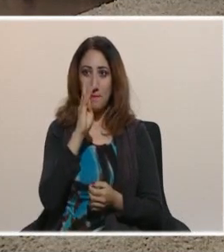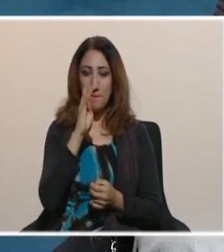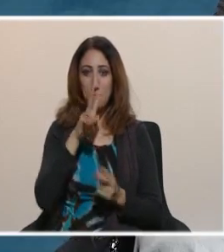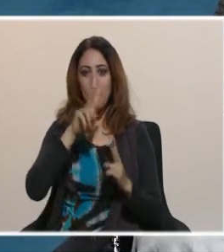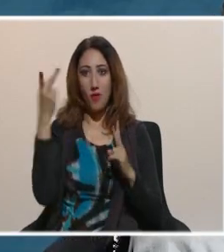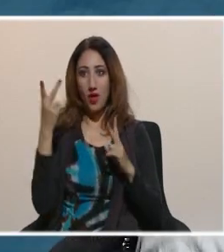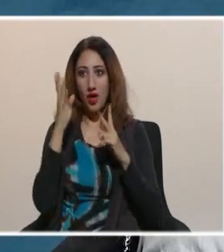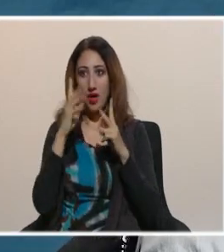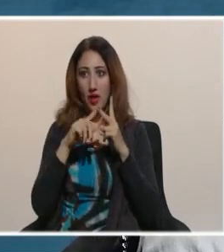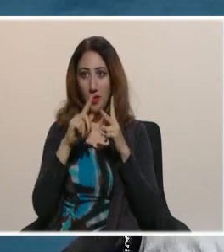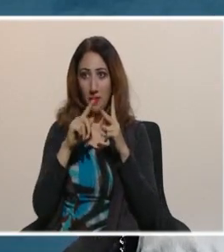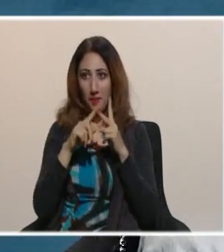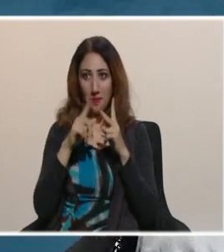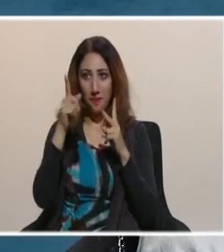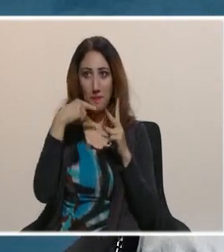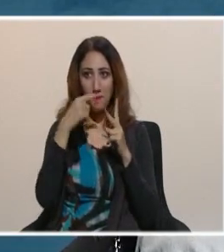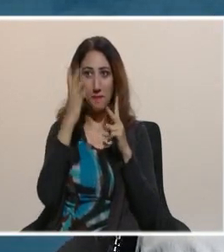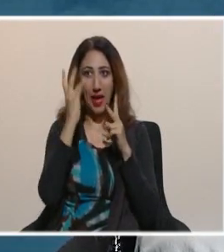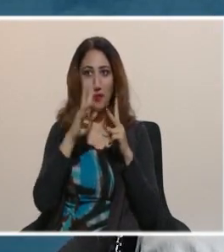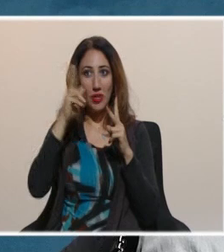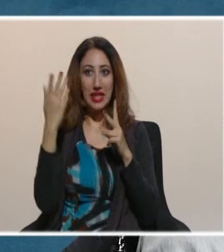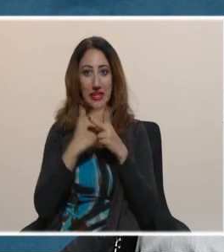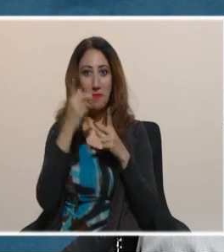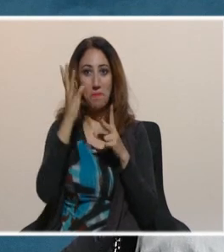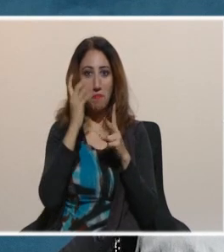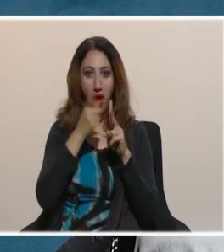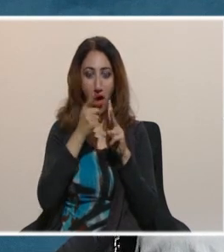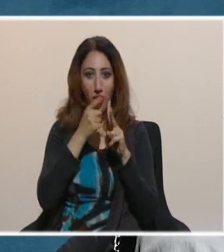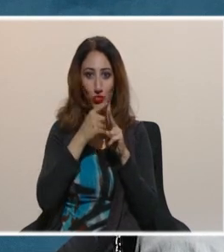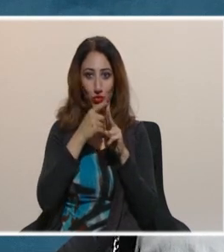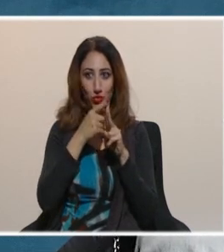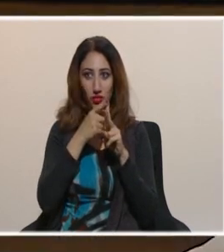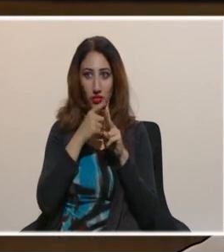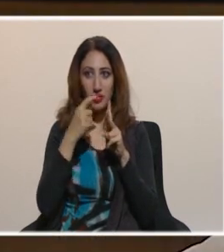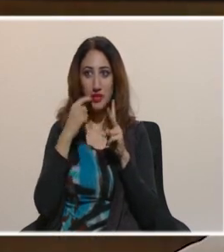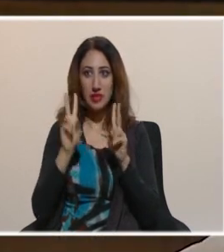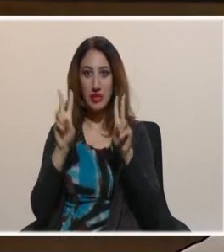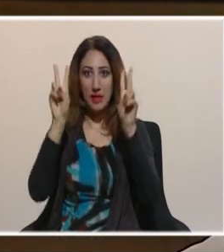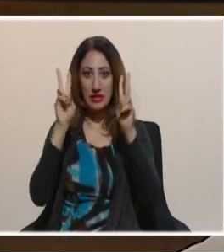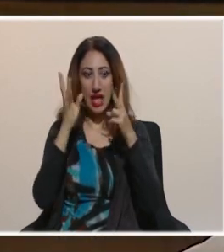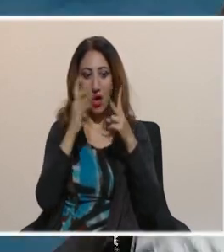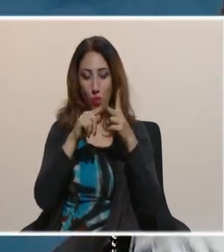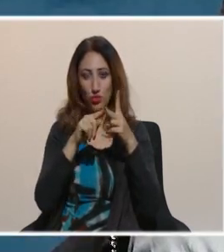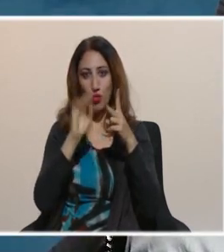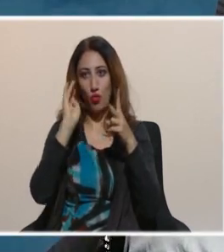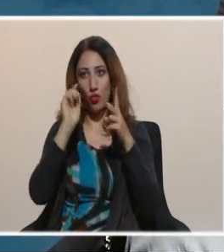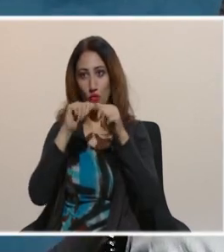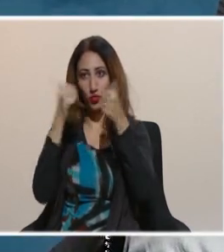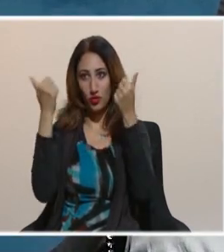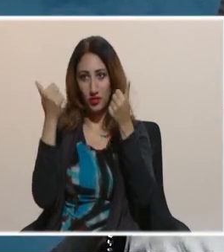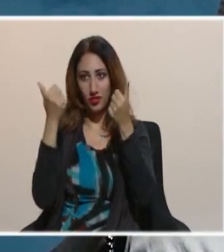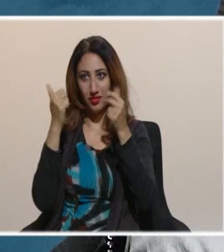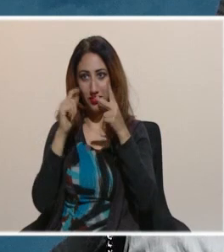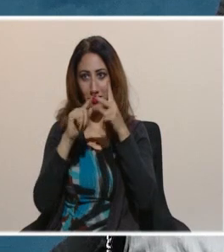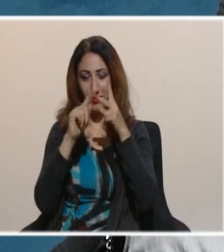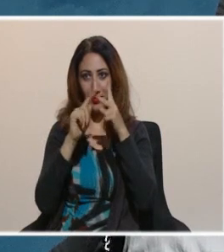ثانيه؟ اتضررت بالكلام ده. المعلومه دي كان في جواز استمر 7 سنين وطلقتها. انتوا بتجيبوا الكلام ده